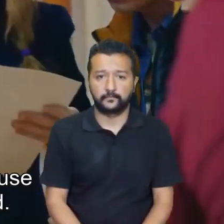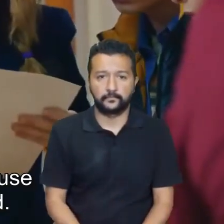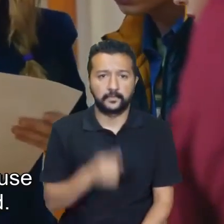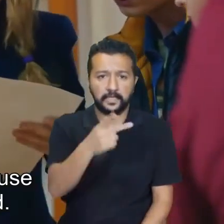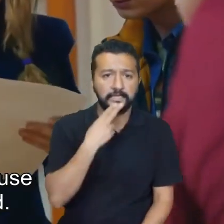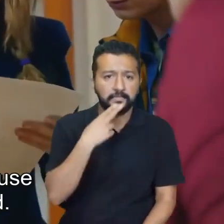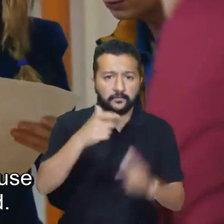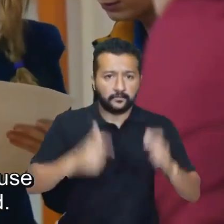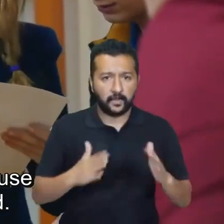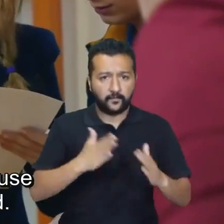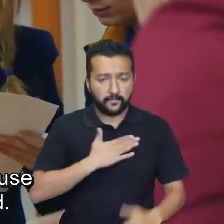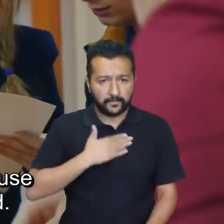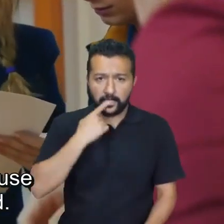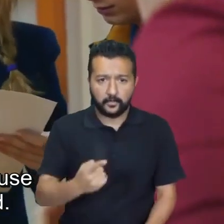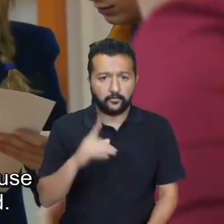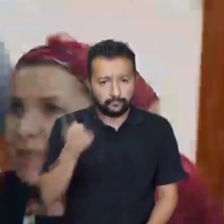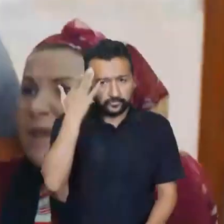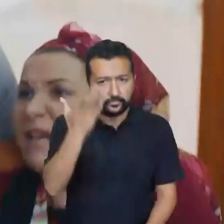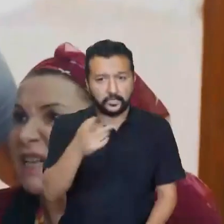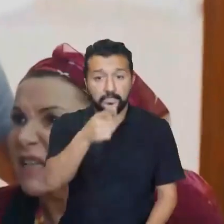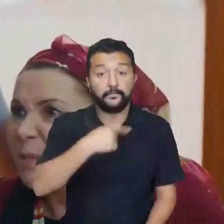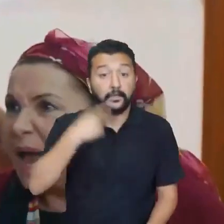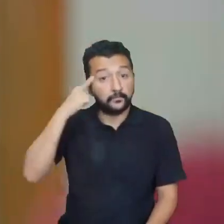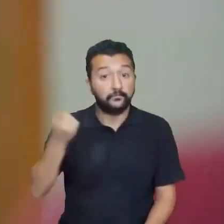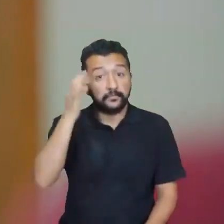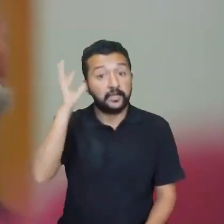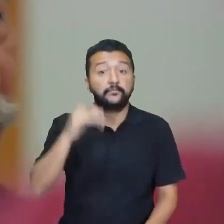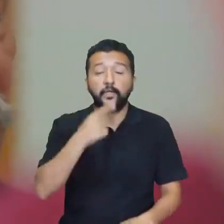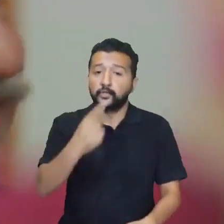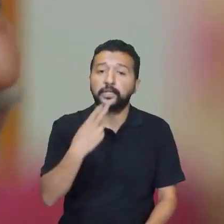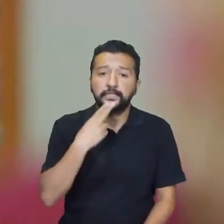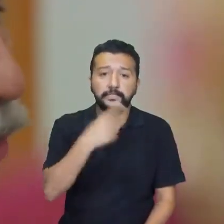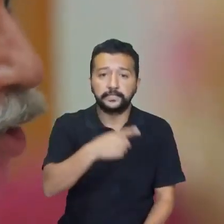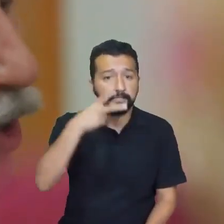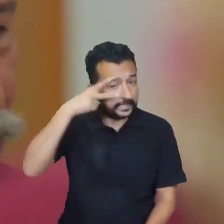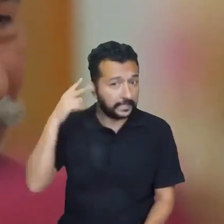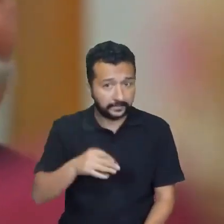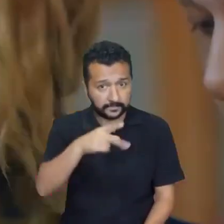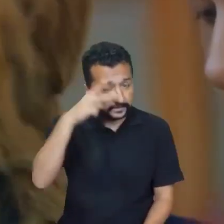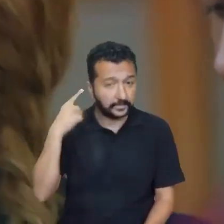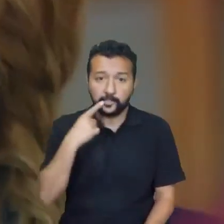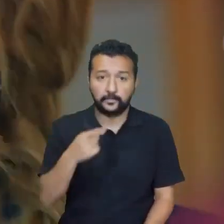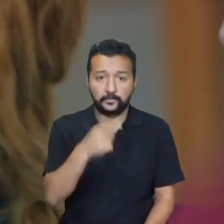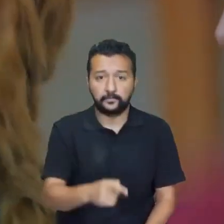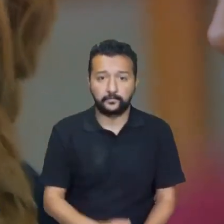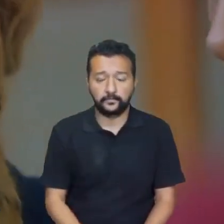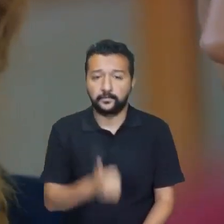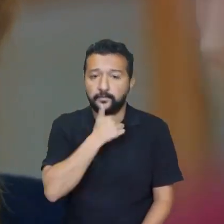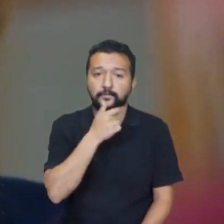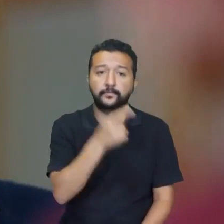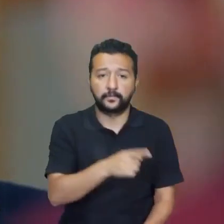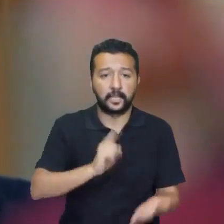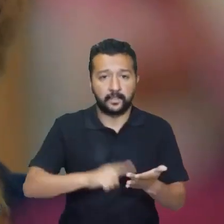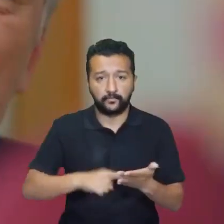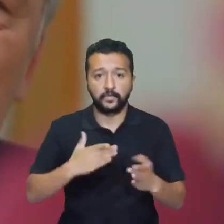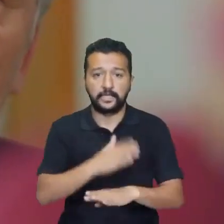Ya kızım burası benim evim diyorum ya, delirtme beni. Sen beni delirtme. Söyle kızım, sahte değil mi bu? Söyle. Baba bu